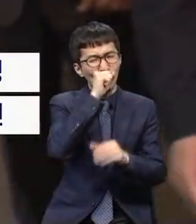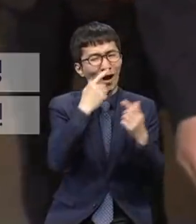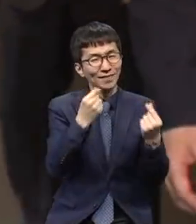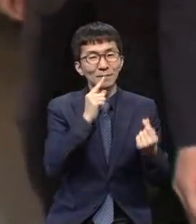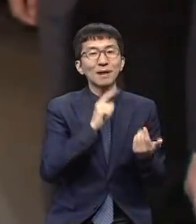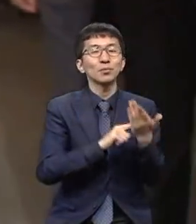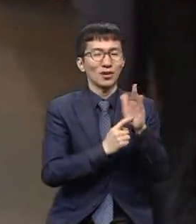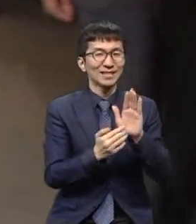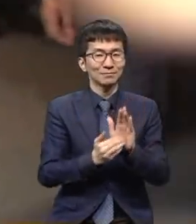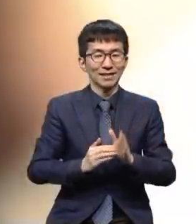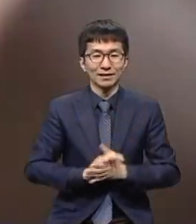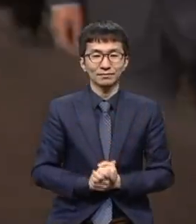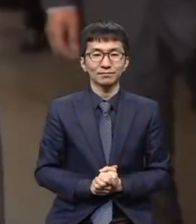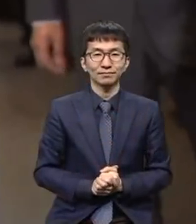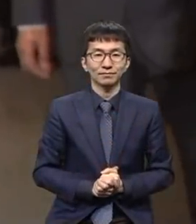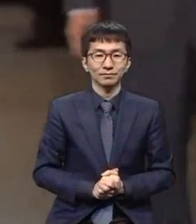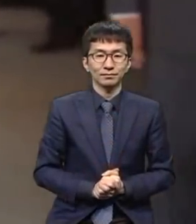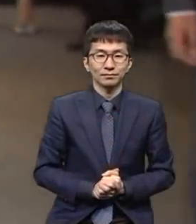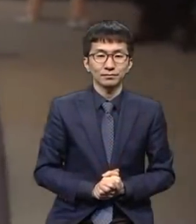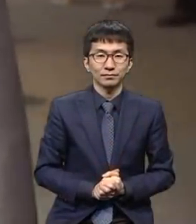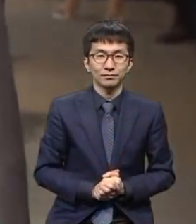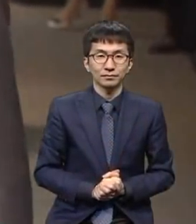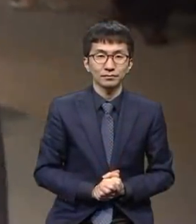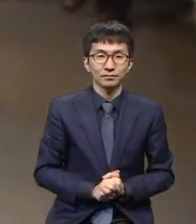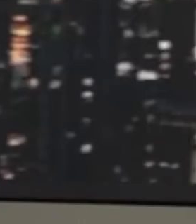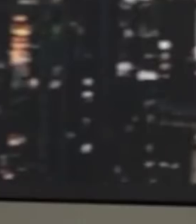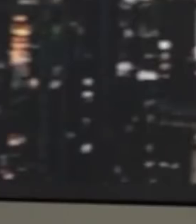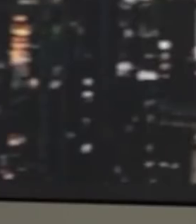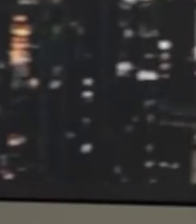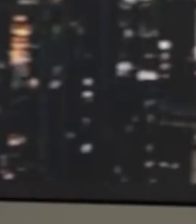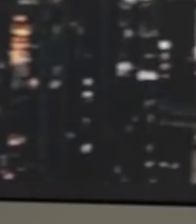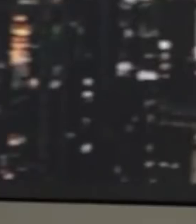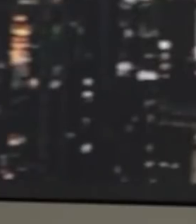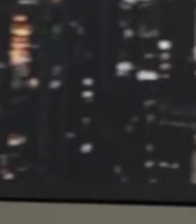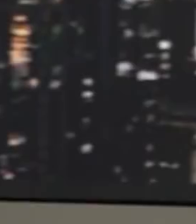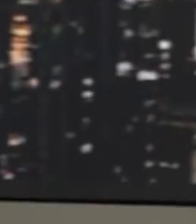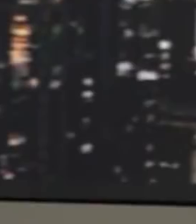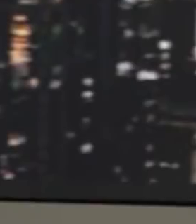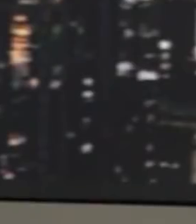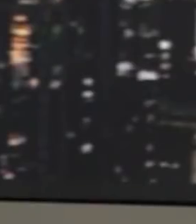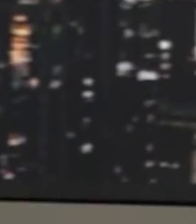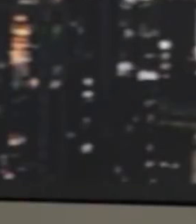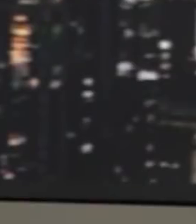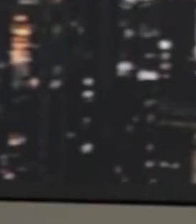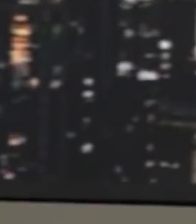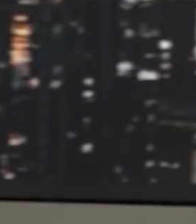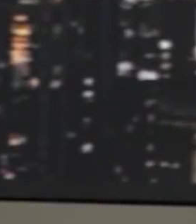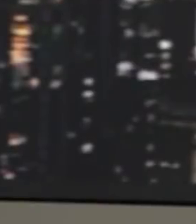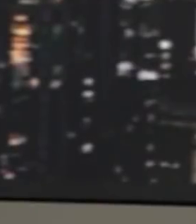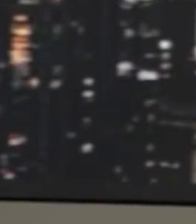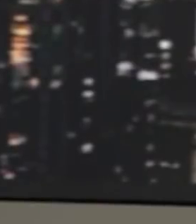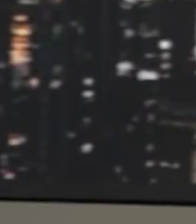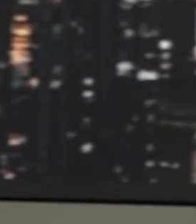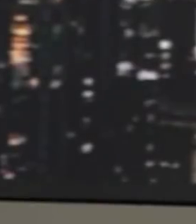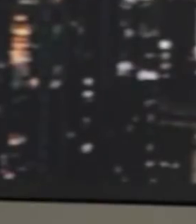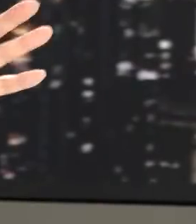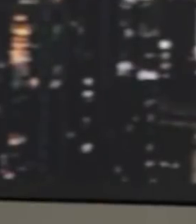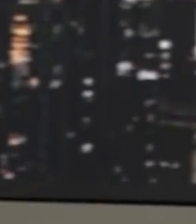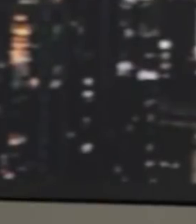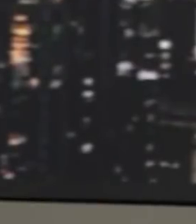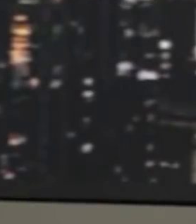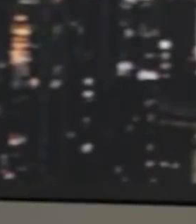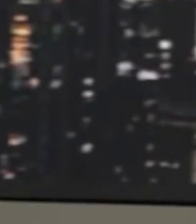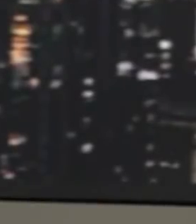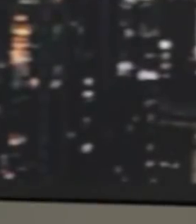지적입니다. SBS 이주상입니다. 네, 안녕하십니까. 김현우입니다. 더 많은 뉴스와 라이브 이벤트를 보고 싶으시면